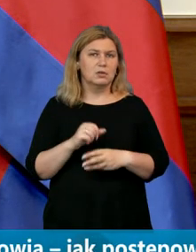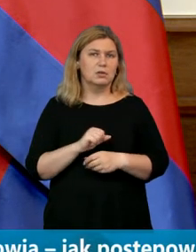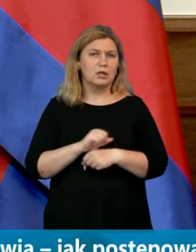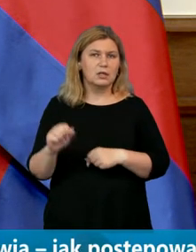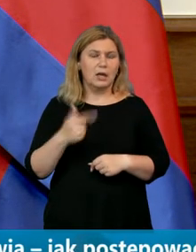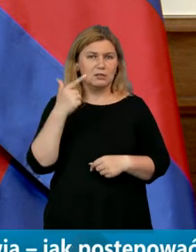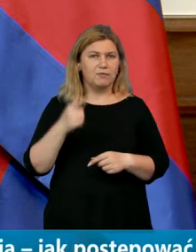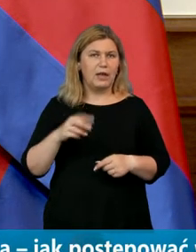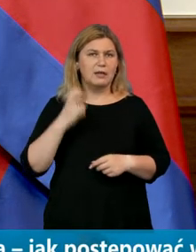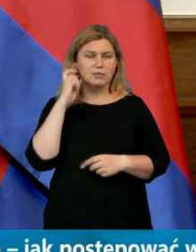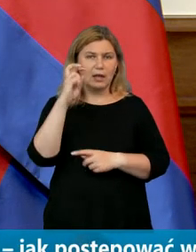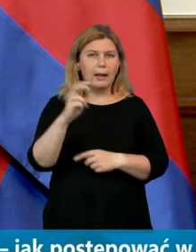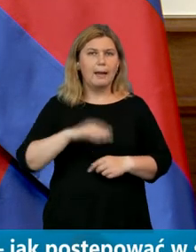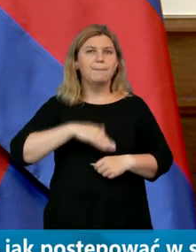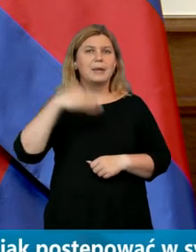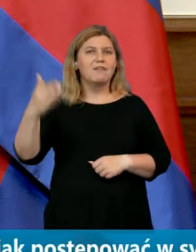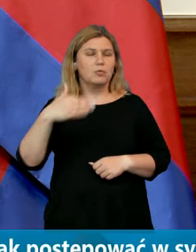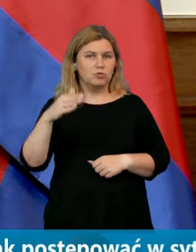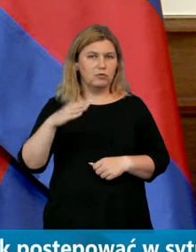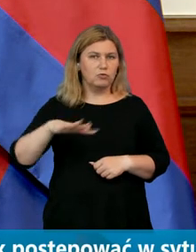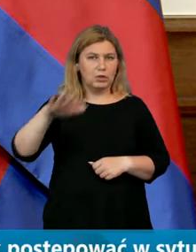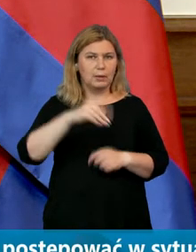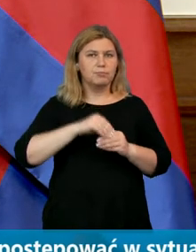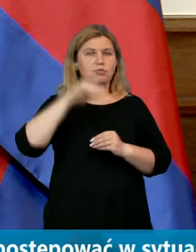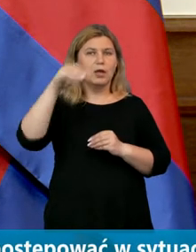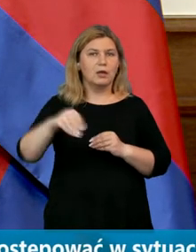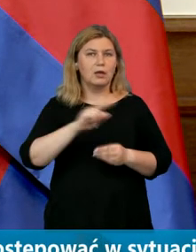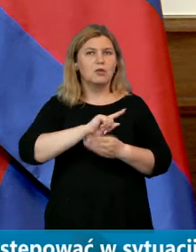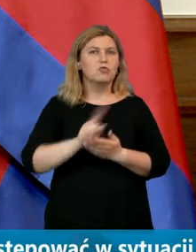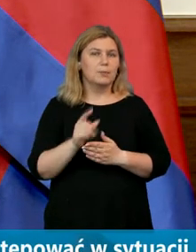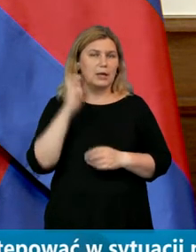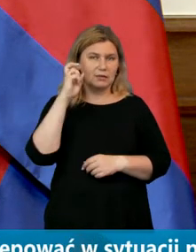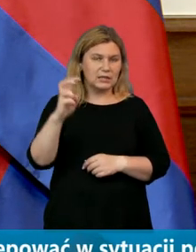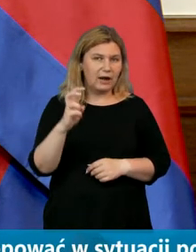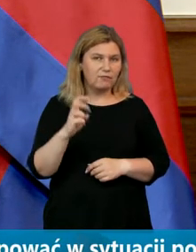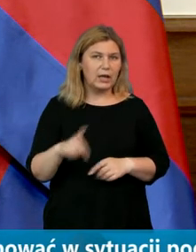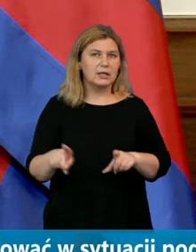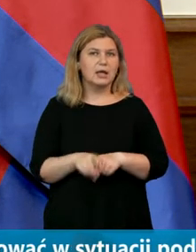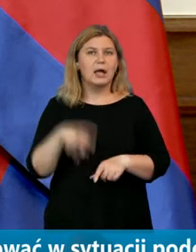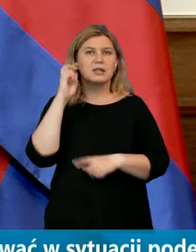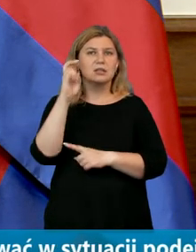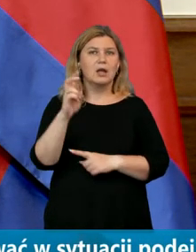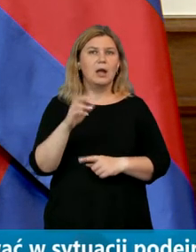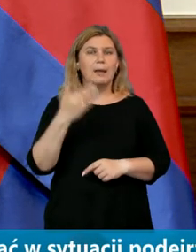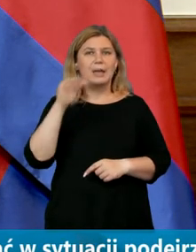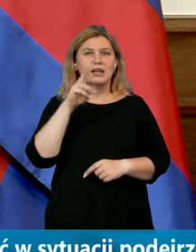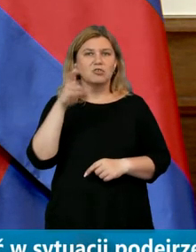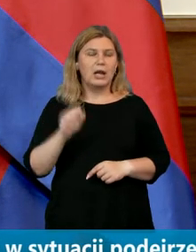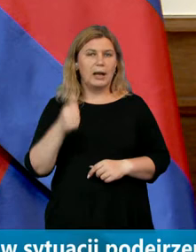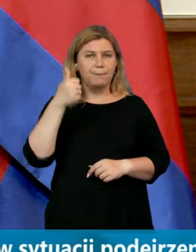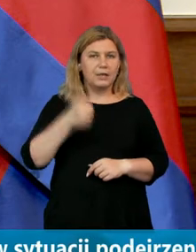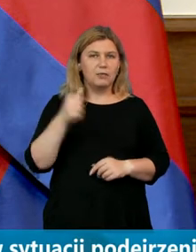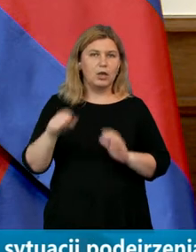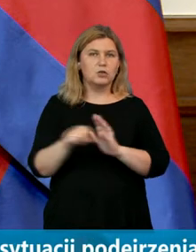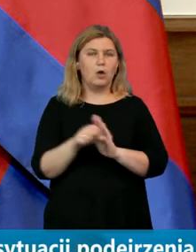dwie linie, linia na prawobrzeżu, czyli przedłużenie szybkiego tramwaju i tramwaj w ulicy Mieszka I w kierunku